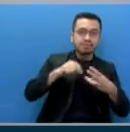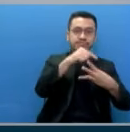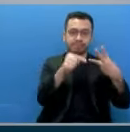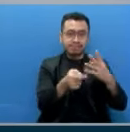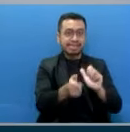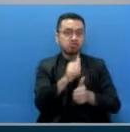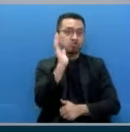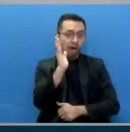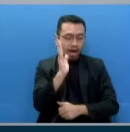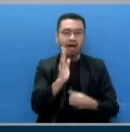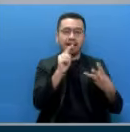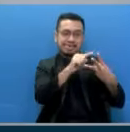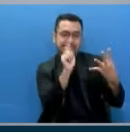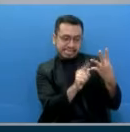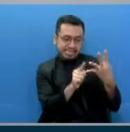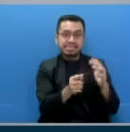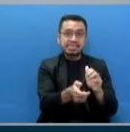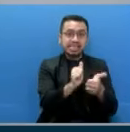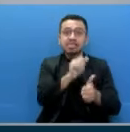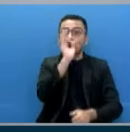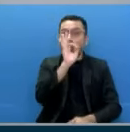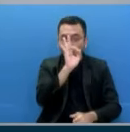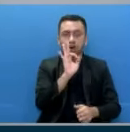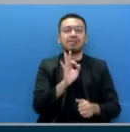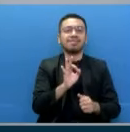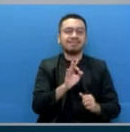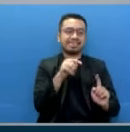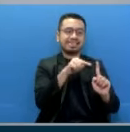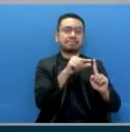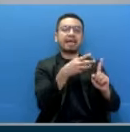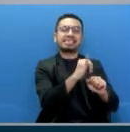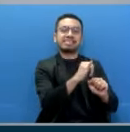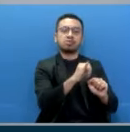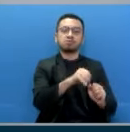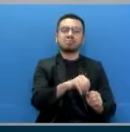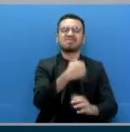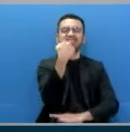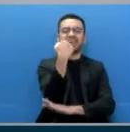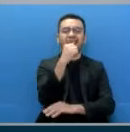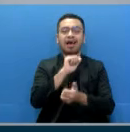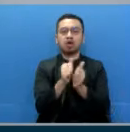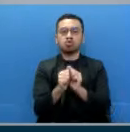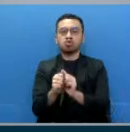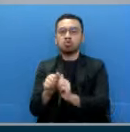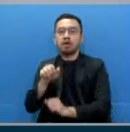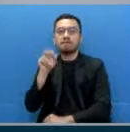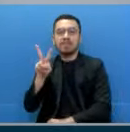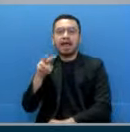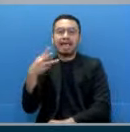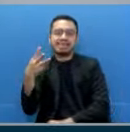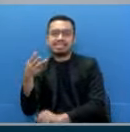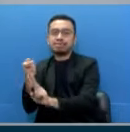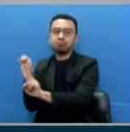akan melakukan tes kebohongan terhadap pegi Setiawan tersangka kasus pembunuhan Va dan Eki terkait dengan tes kebohongan yang akan